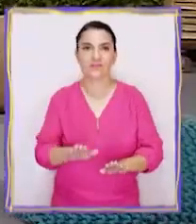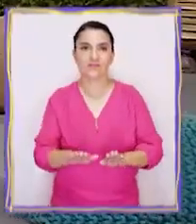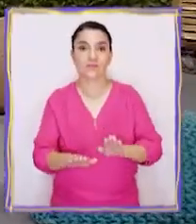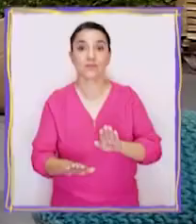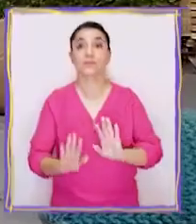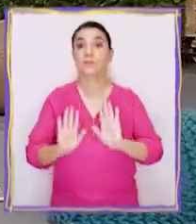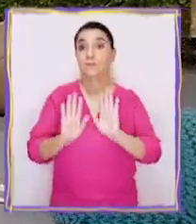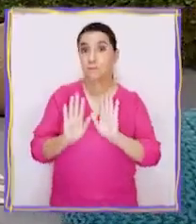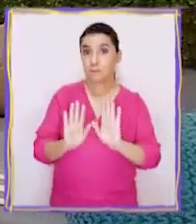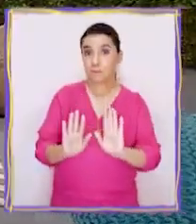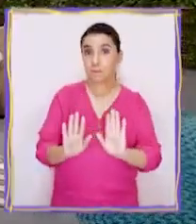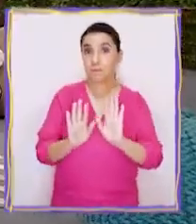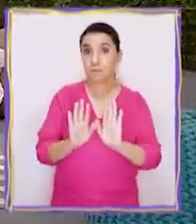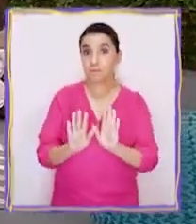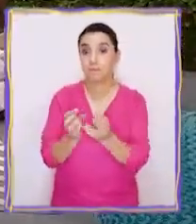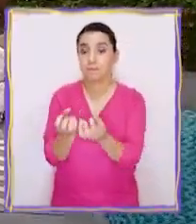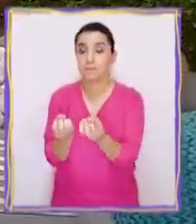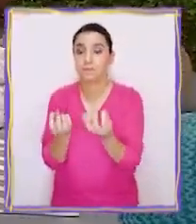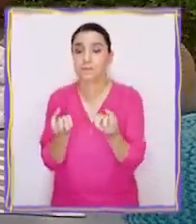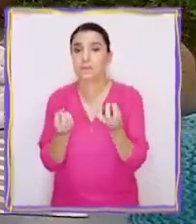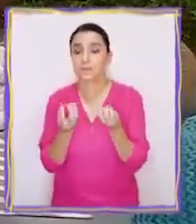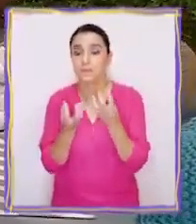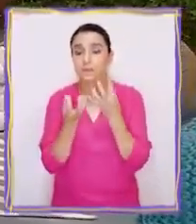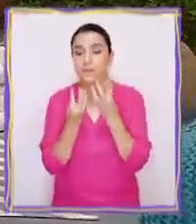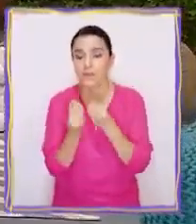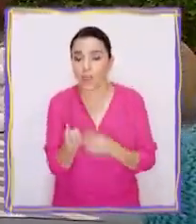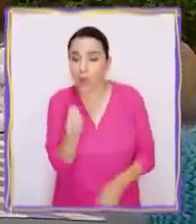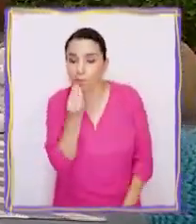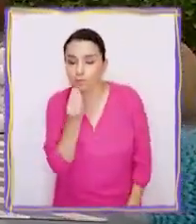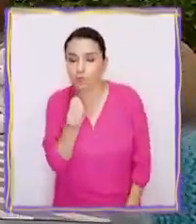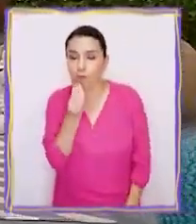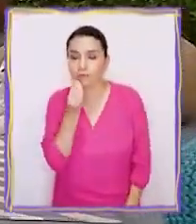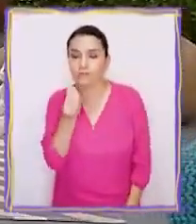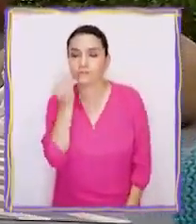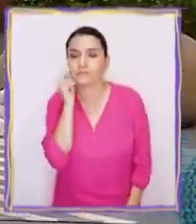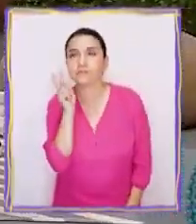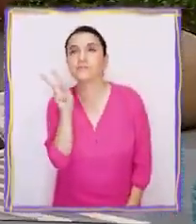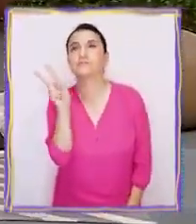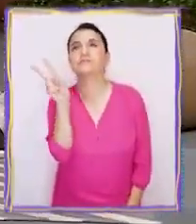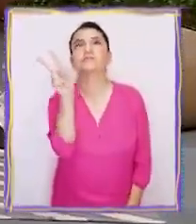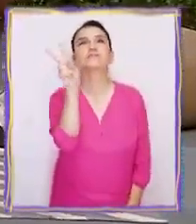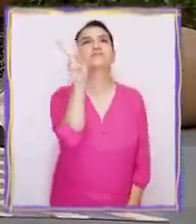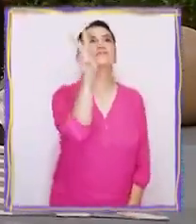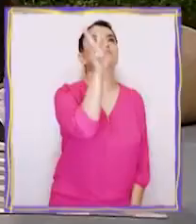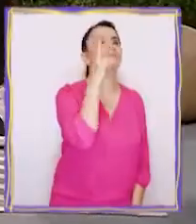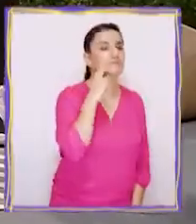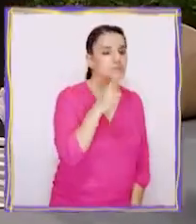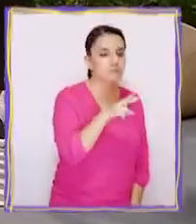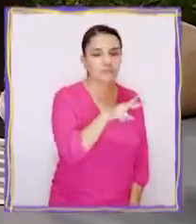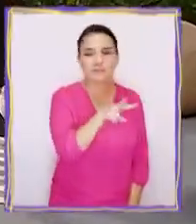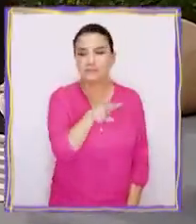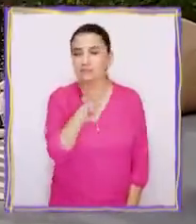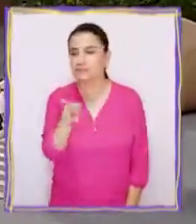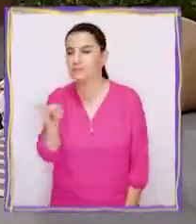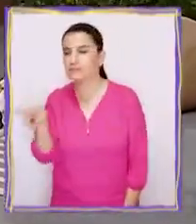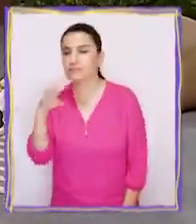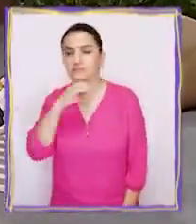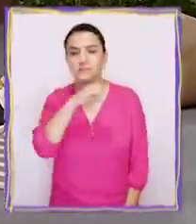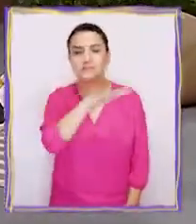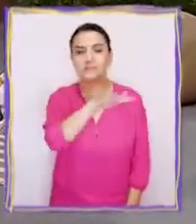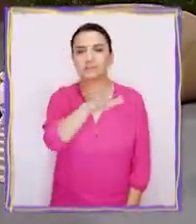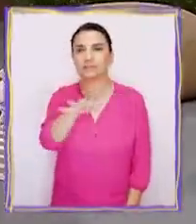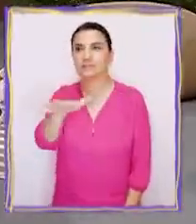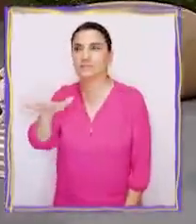Se detiene a comer pasto, mira el cielo, mira el campo.